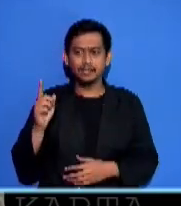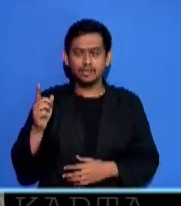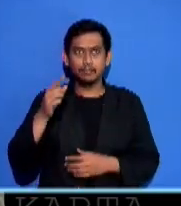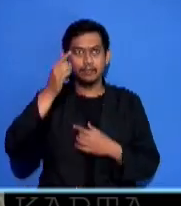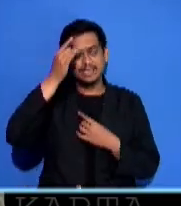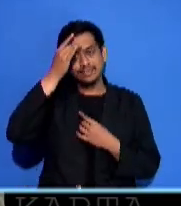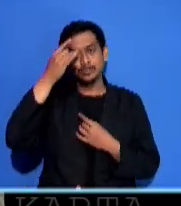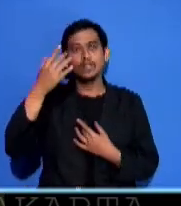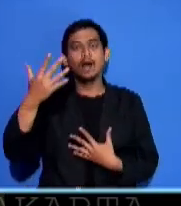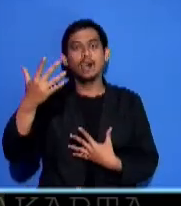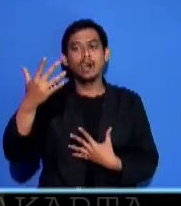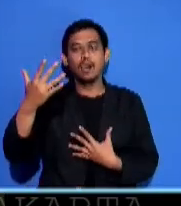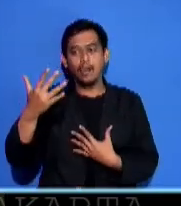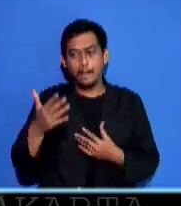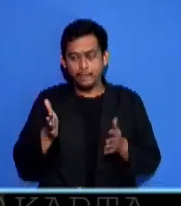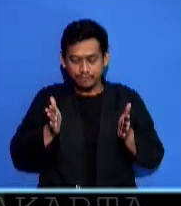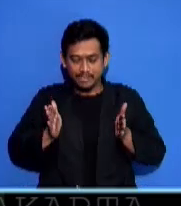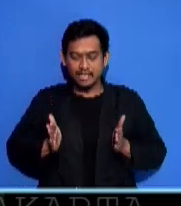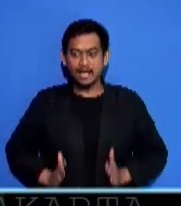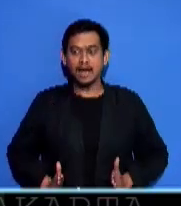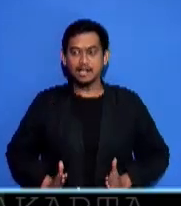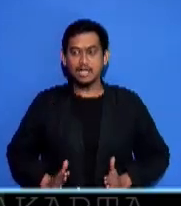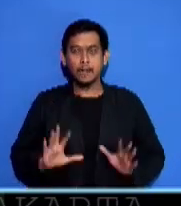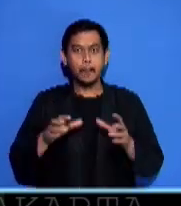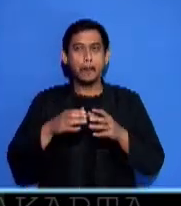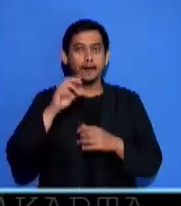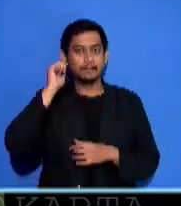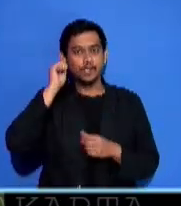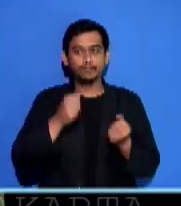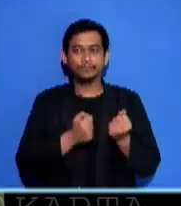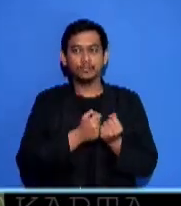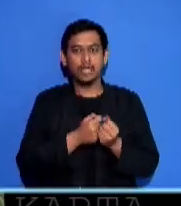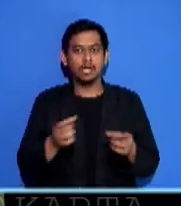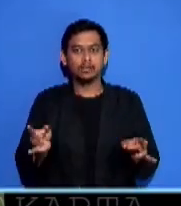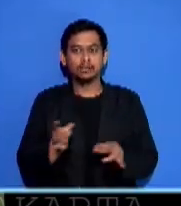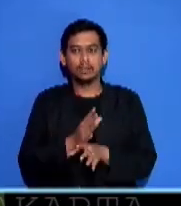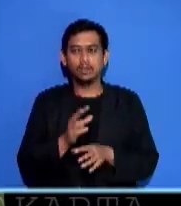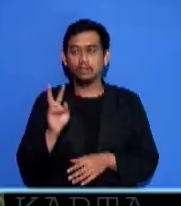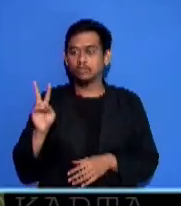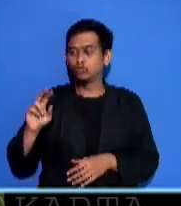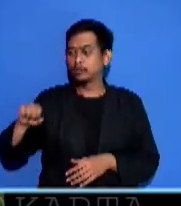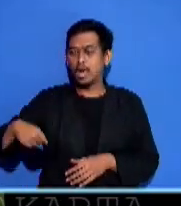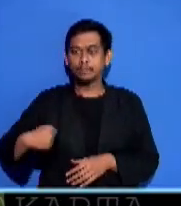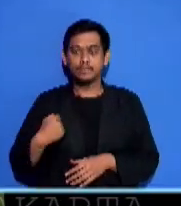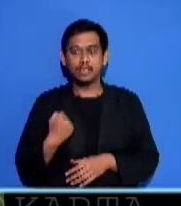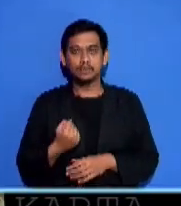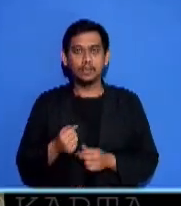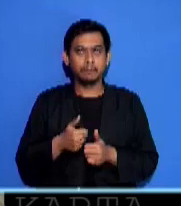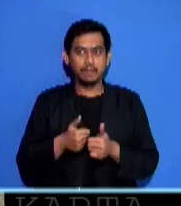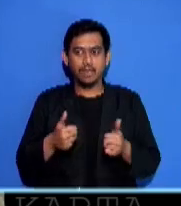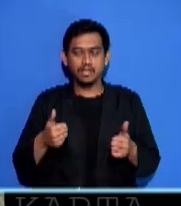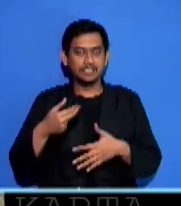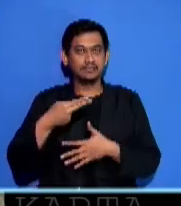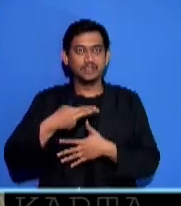broadcast. Namun peran Dharma Wanita juga harus menjadi penunjang kinerja suami sekaligus juga membawa nama baik lembaga penyiaran publik